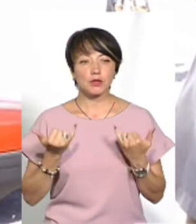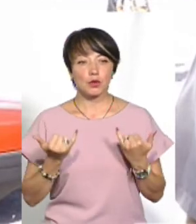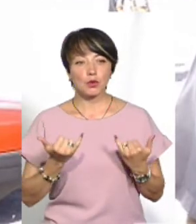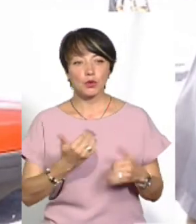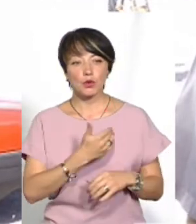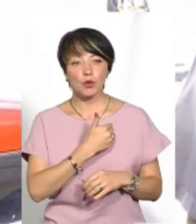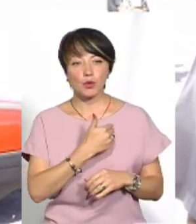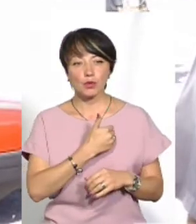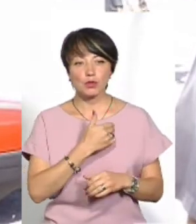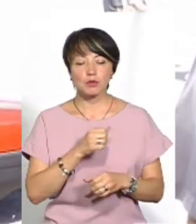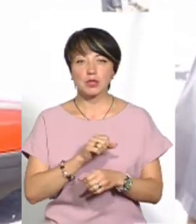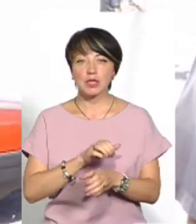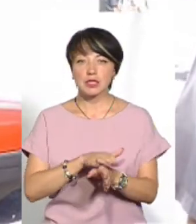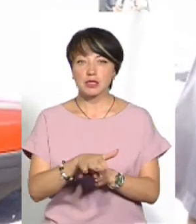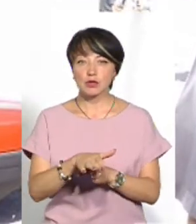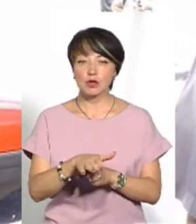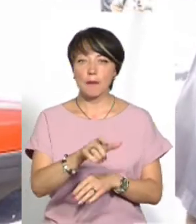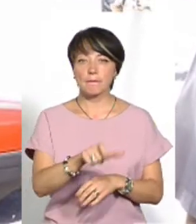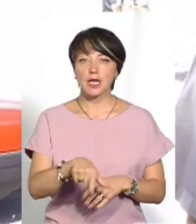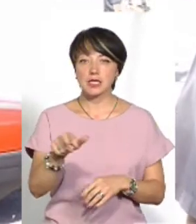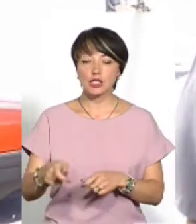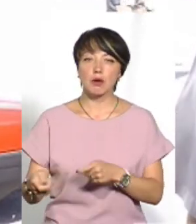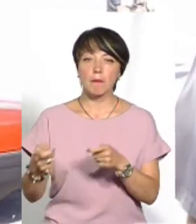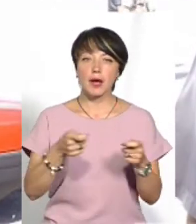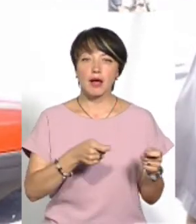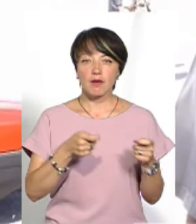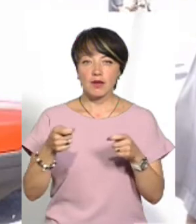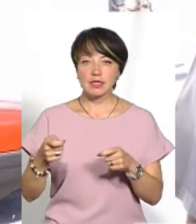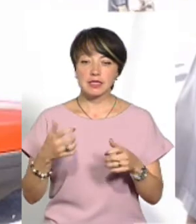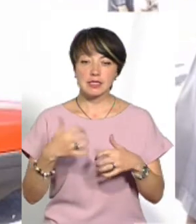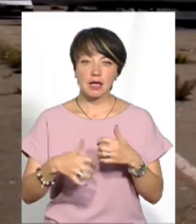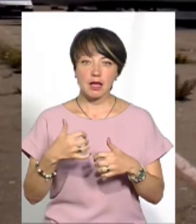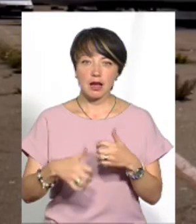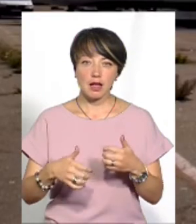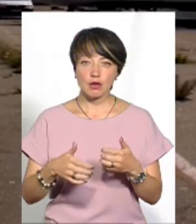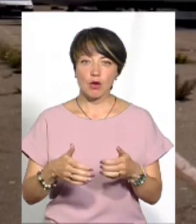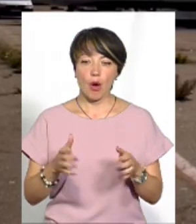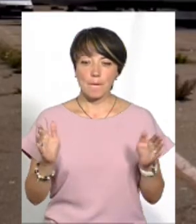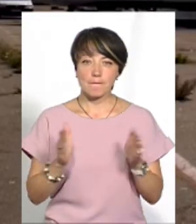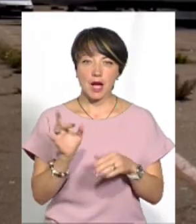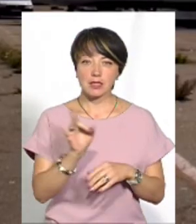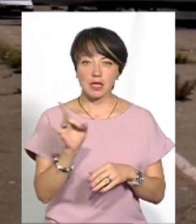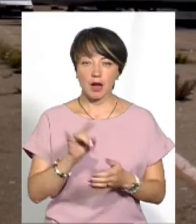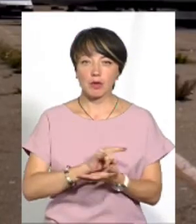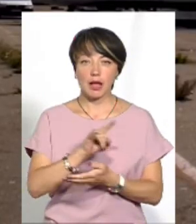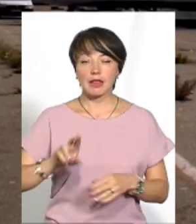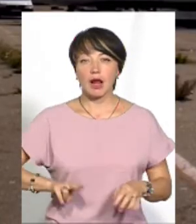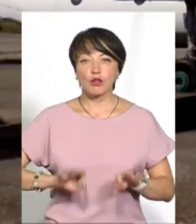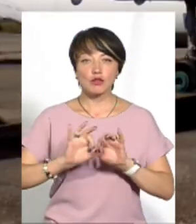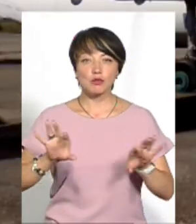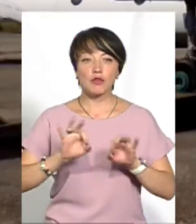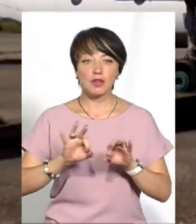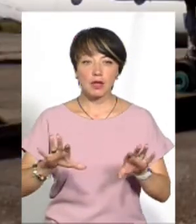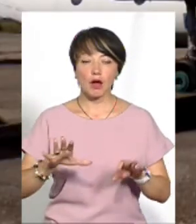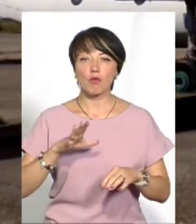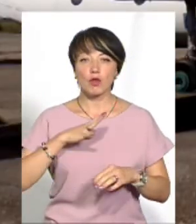і здійснювати пасажирські перевезеннями і середньомагістральними літаками. Директор аеропорту розповідає, авіарейси в Хмельницькому